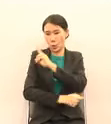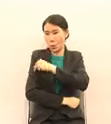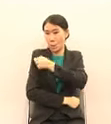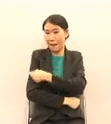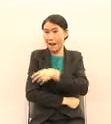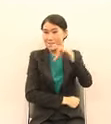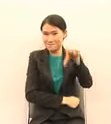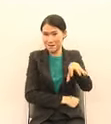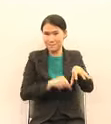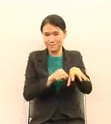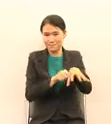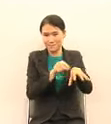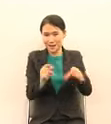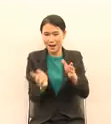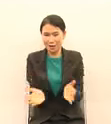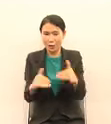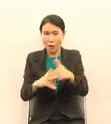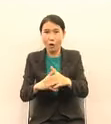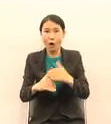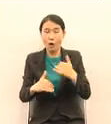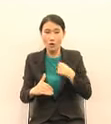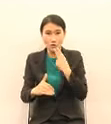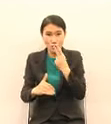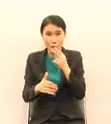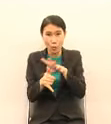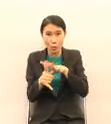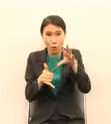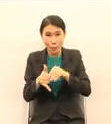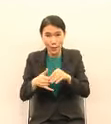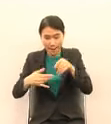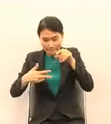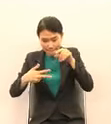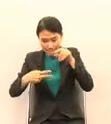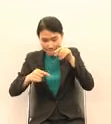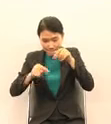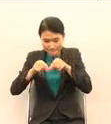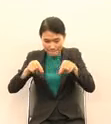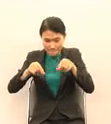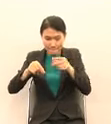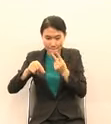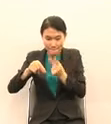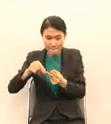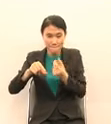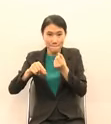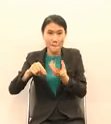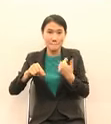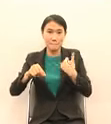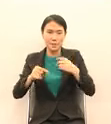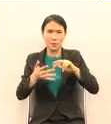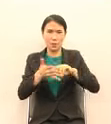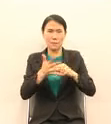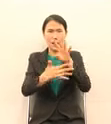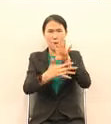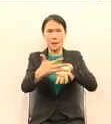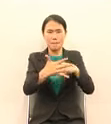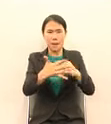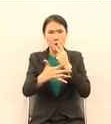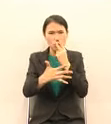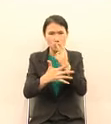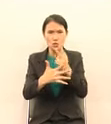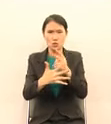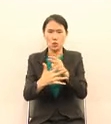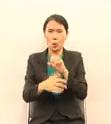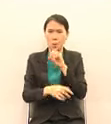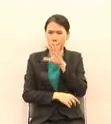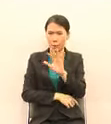แลบใช่ไหมคะมีเสียงสะท้อนจากบุคลากรซึ่งอยู่ต่างจังหวัดระบุว่าแผนนี้ไม่เคยมีการสื่อสารกันมารวม